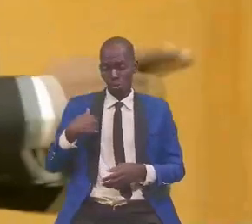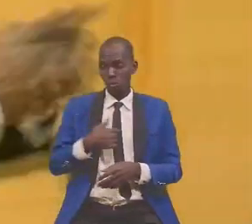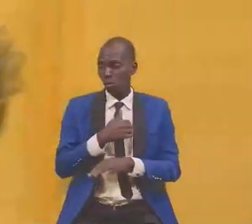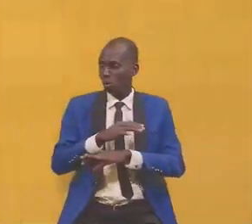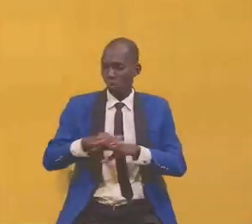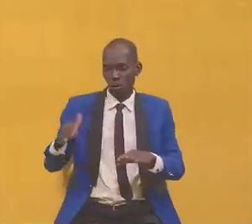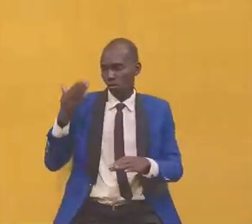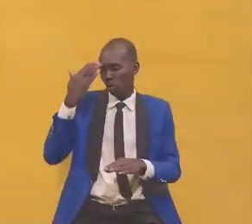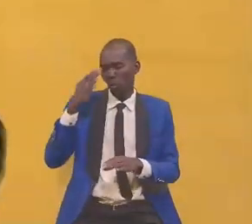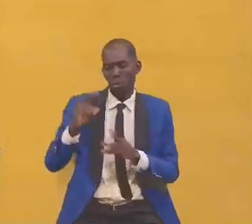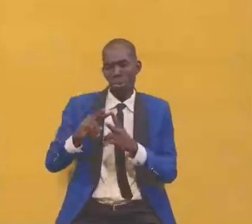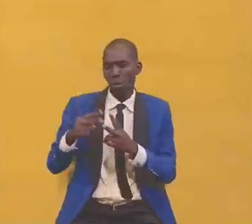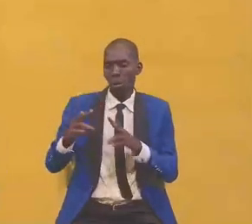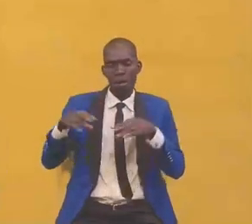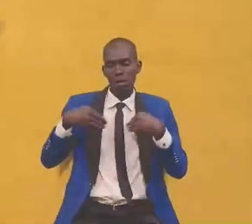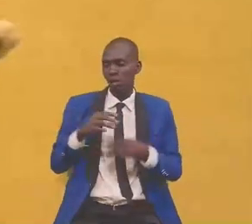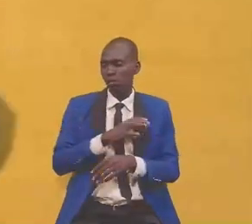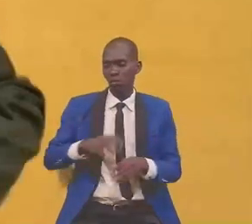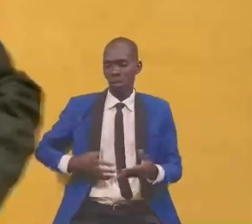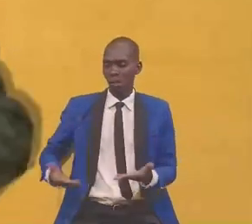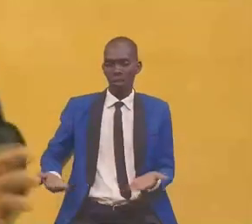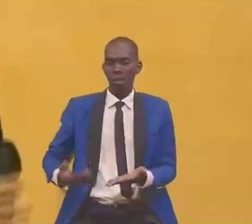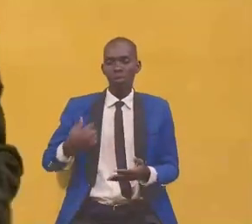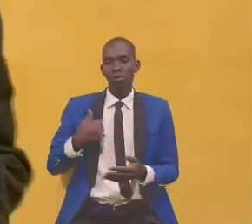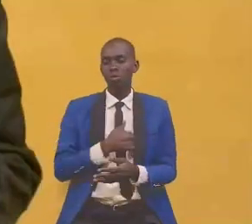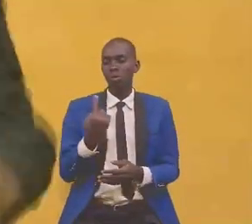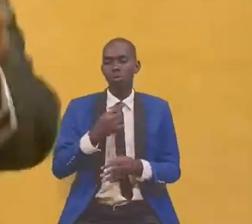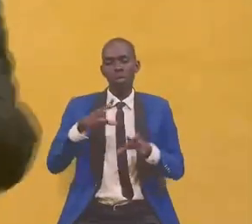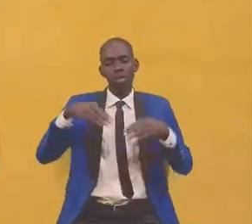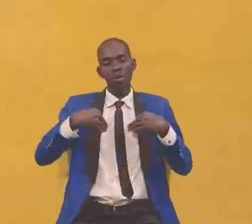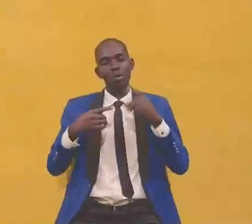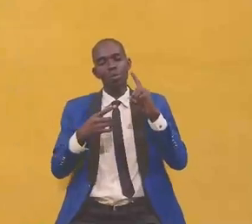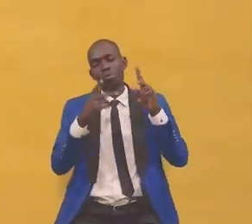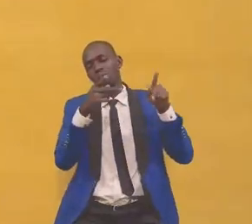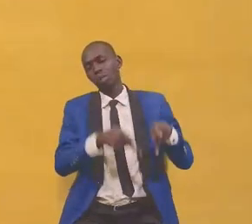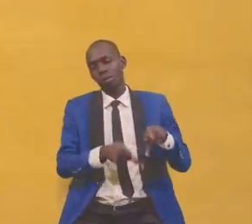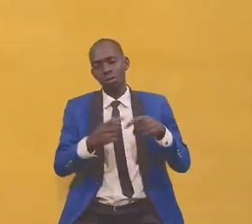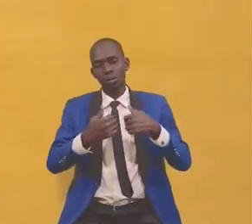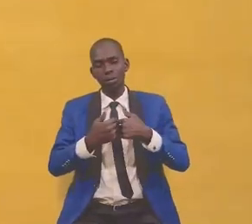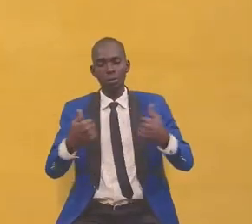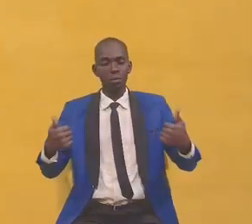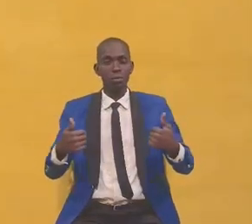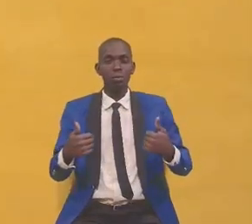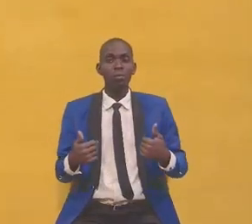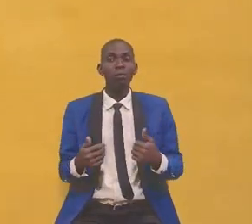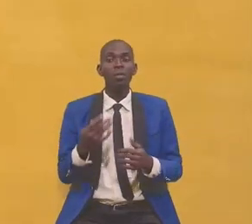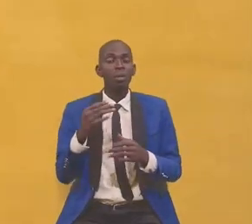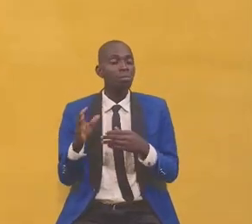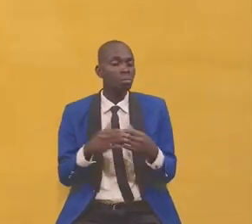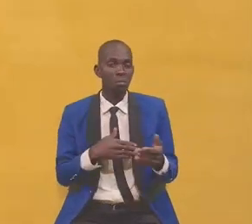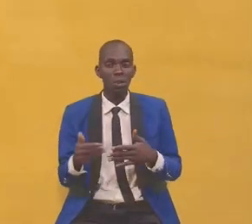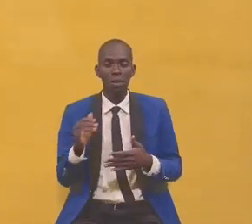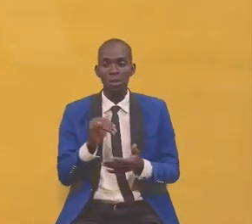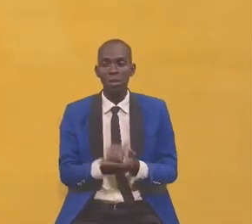Jésus. Nous reconnaissons et il mentionne la personnalité nationale. Mais malgré cela, et en dépit de